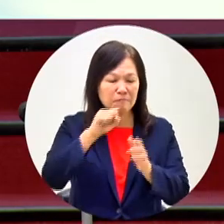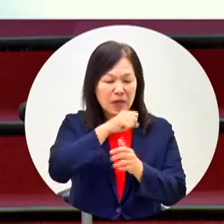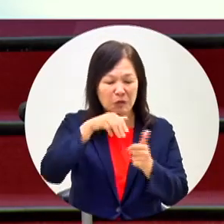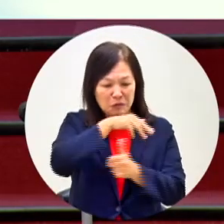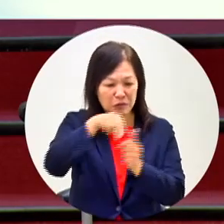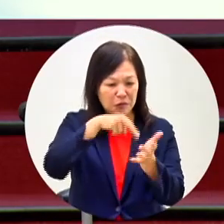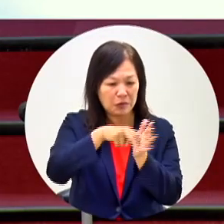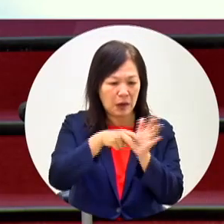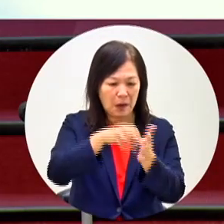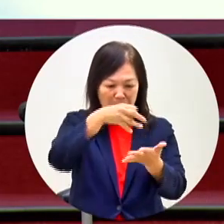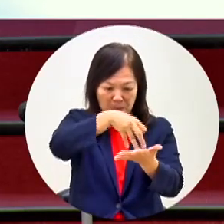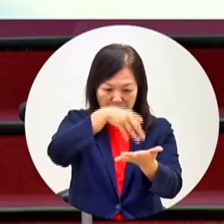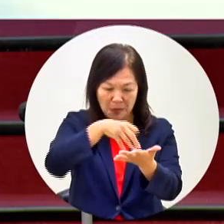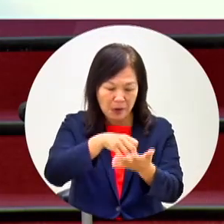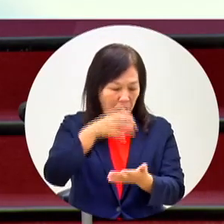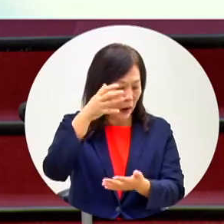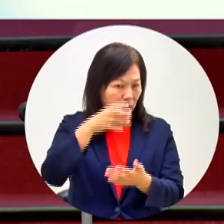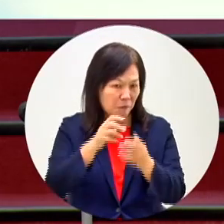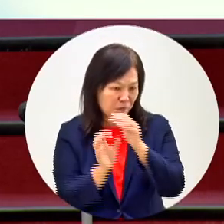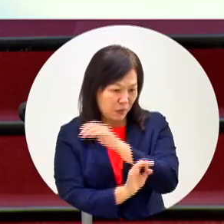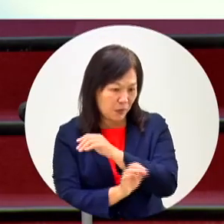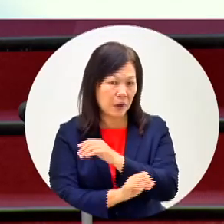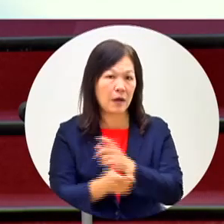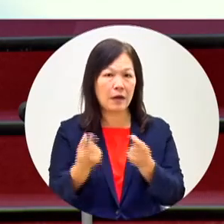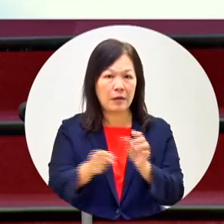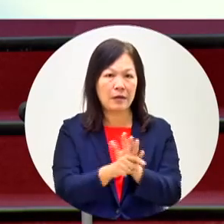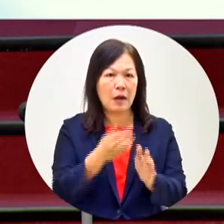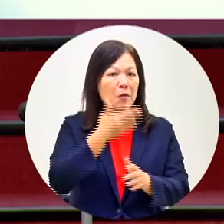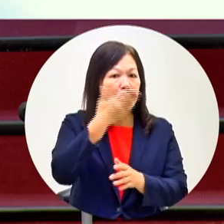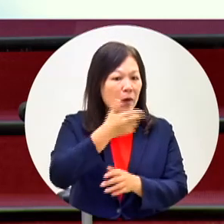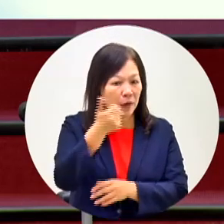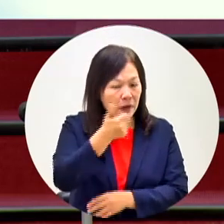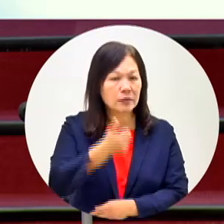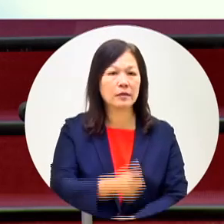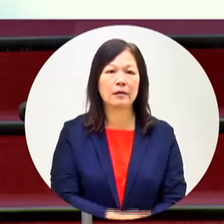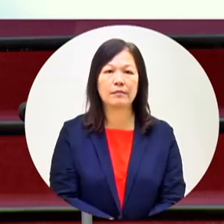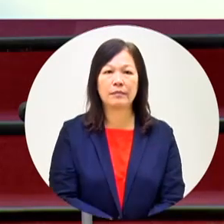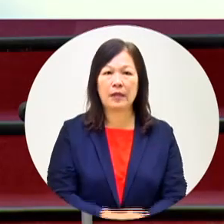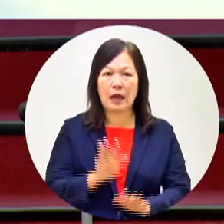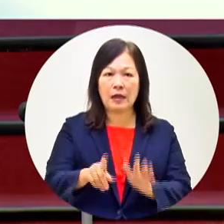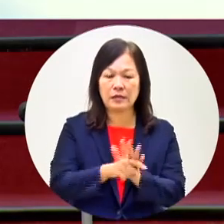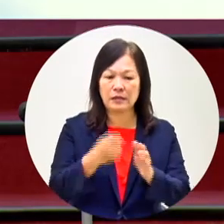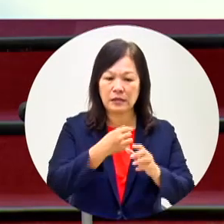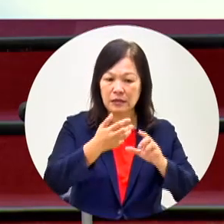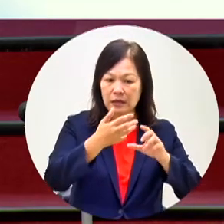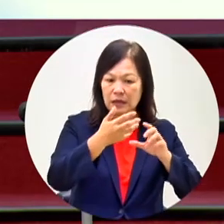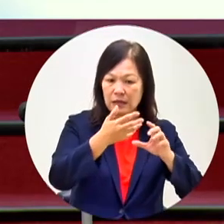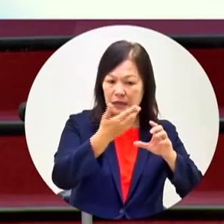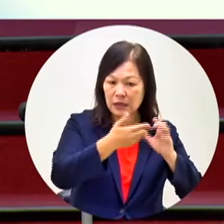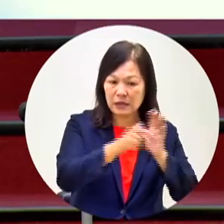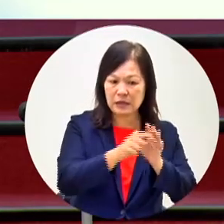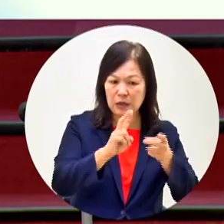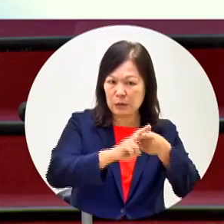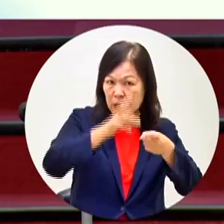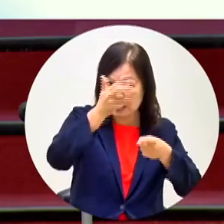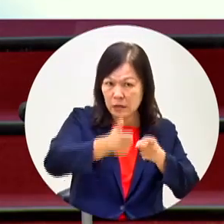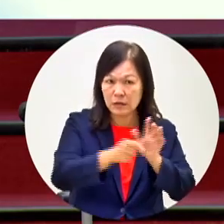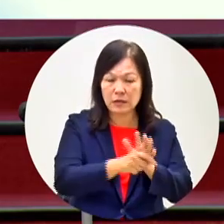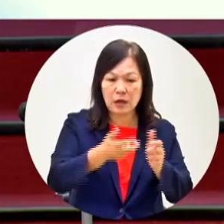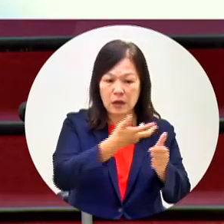彭明敏啊好啦吼，也是即卖民视的董事长，也是施明德，差不多即个场面尔。